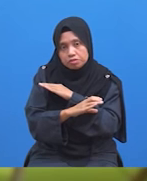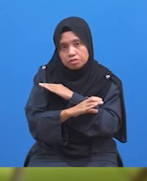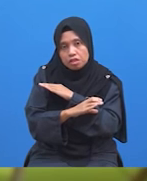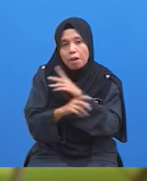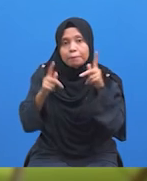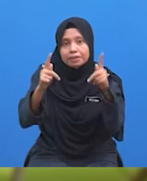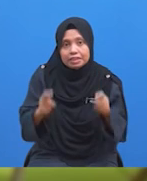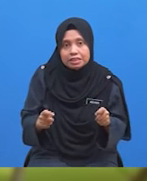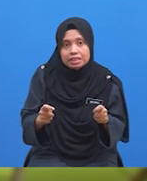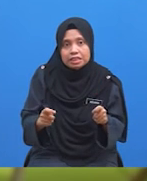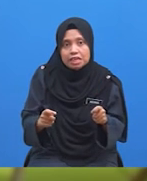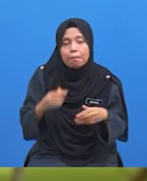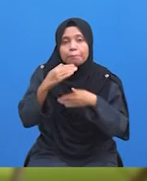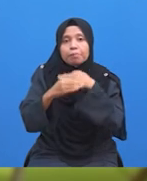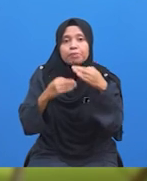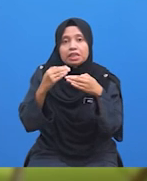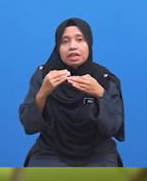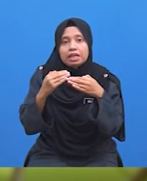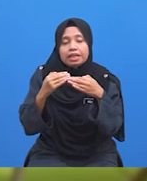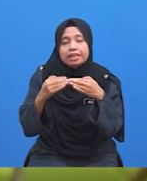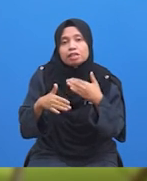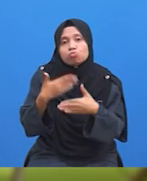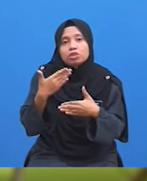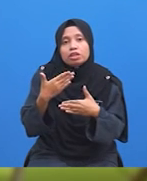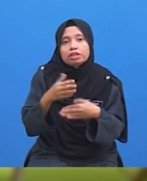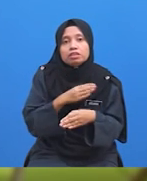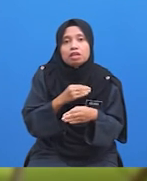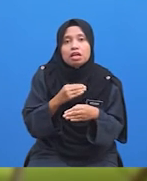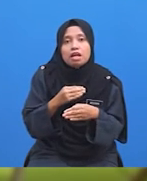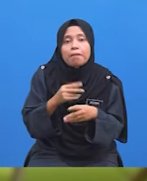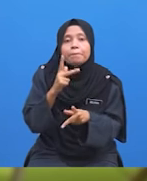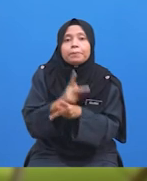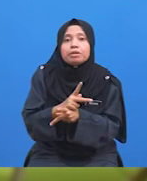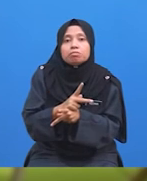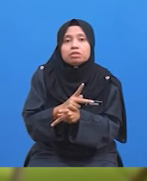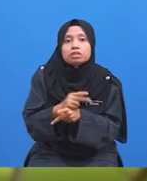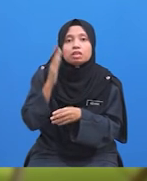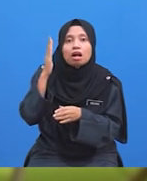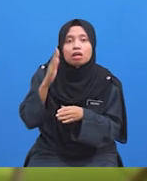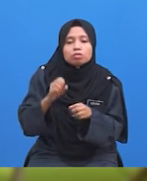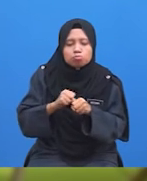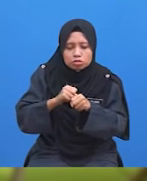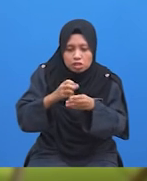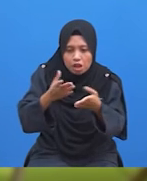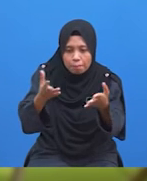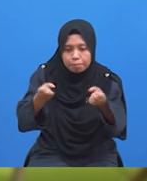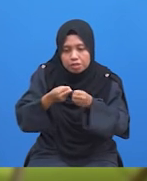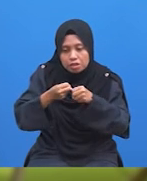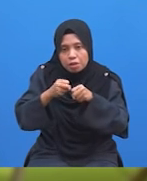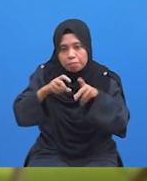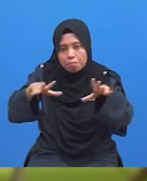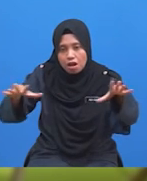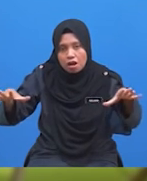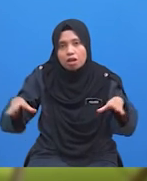pertanian pembinaan infrastruktur dan perhimak Tan akan berkembang pesat dengan